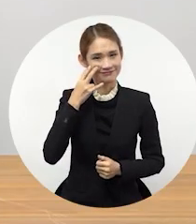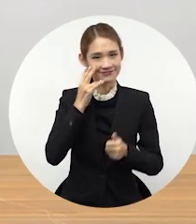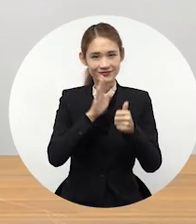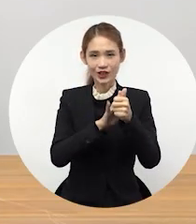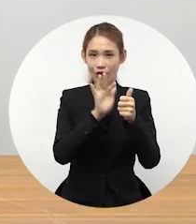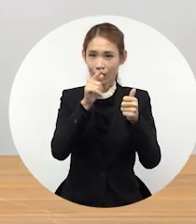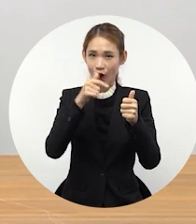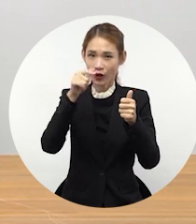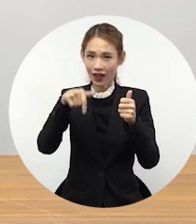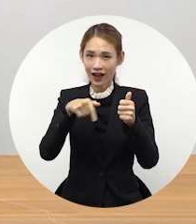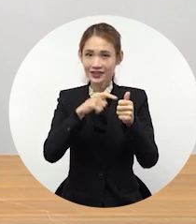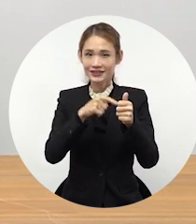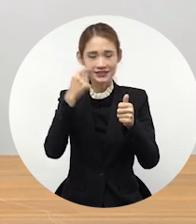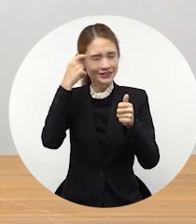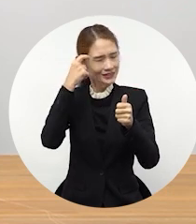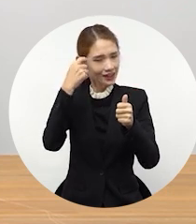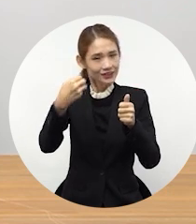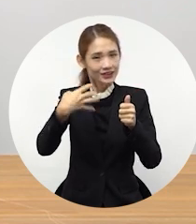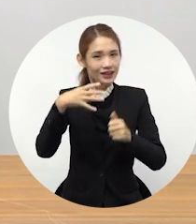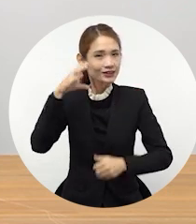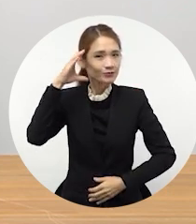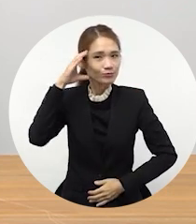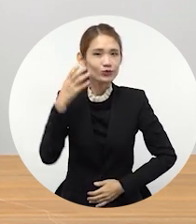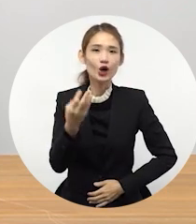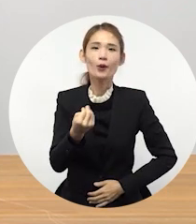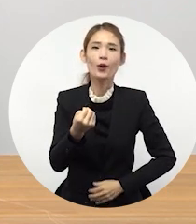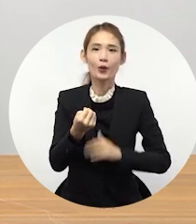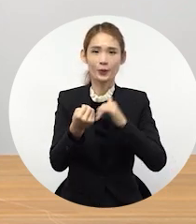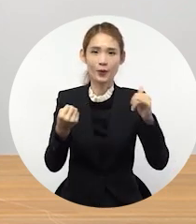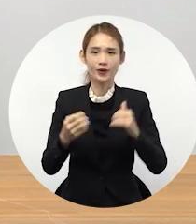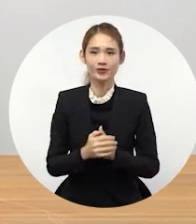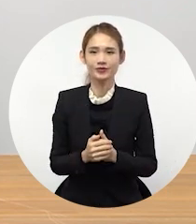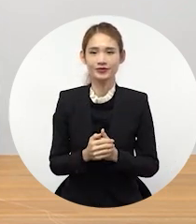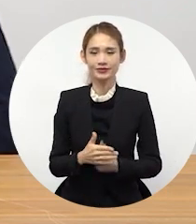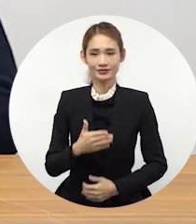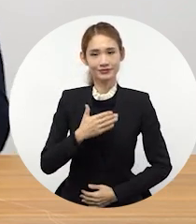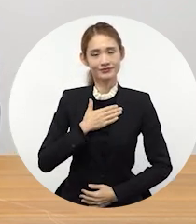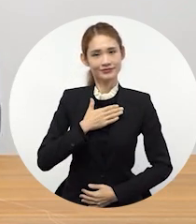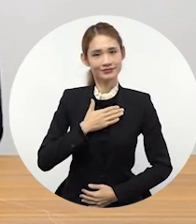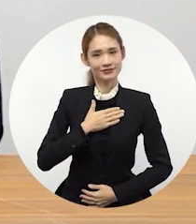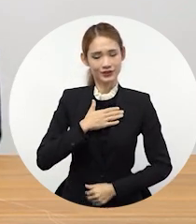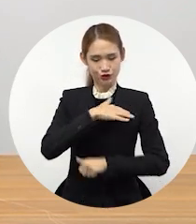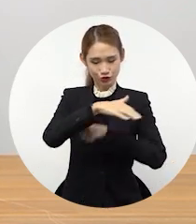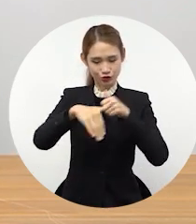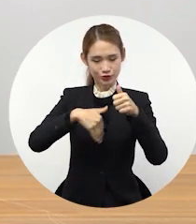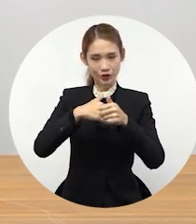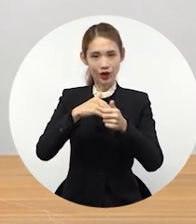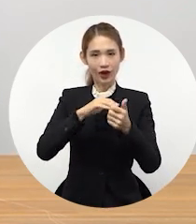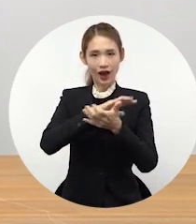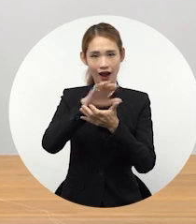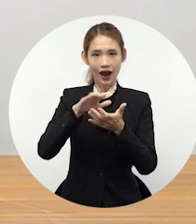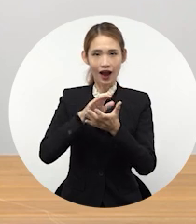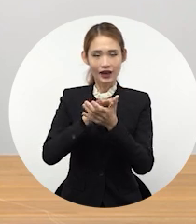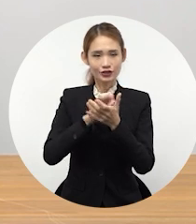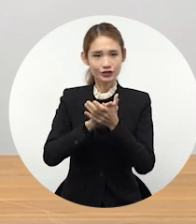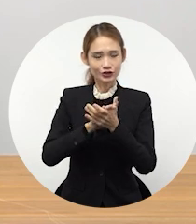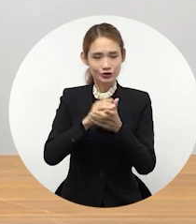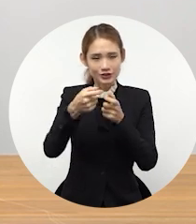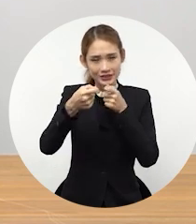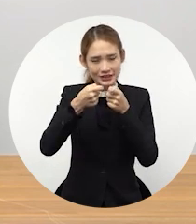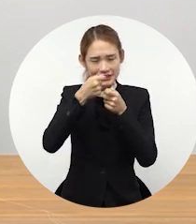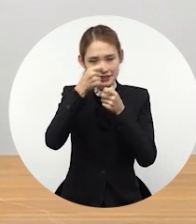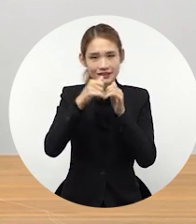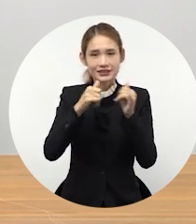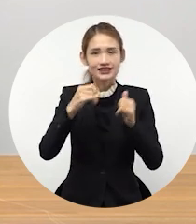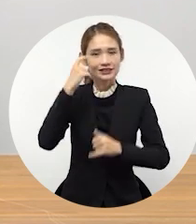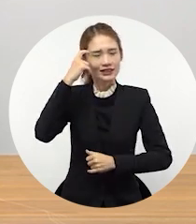네. 자, 그럼 우리 현학 씨의 대답을 먼저 들어볼게요, 여러분. 우리 현학 씨는 한 몇 명 될 것 같습니까? 제가 주변에 이렇게 아는 사람들을